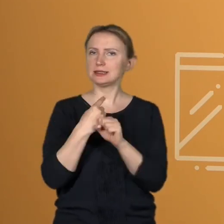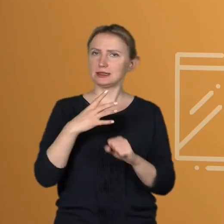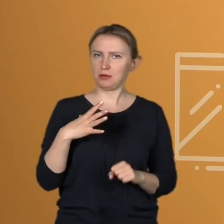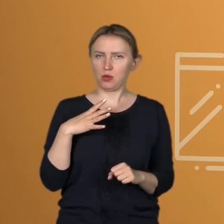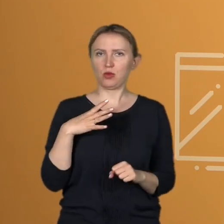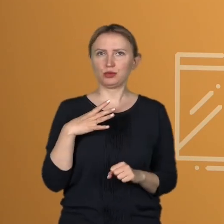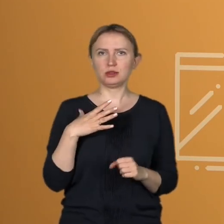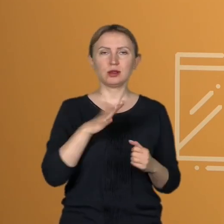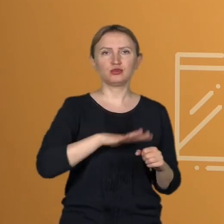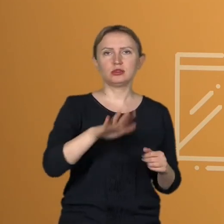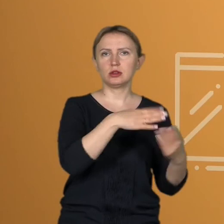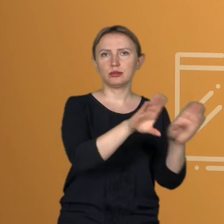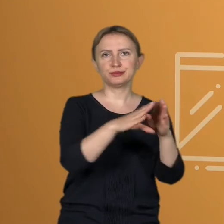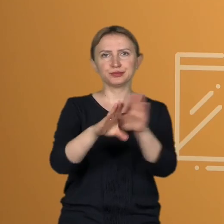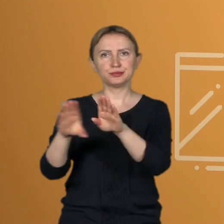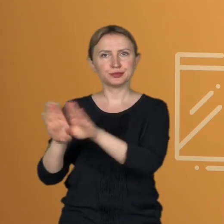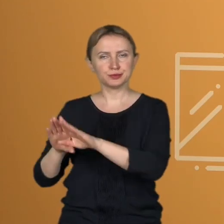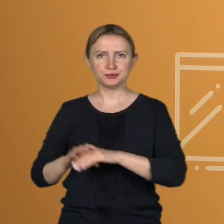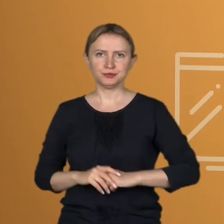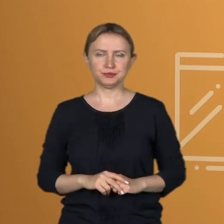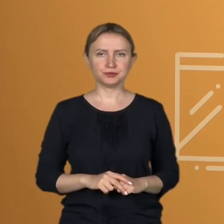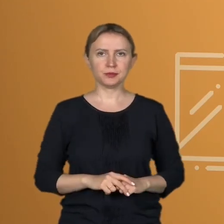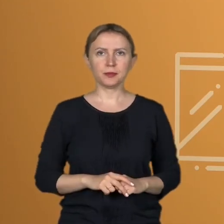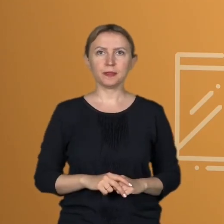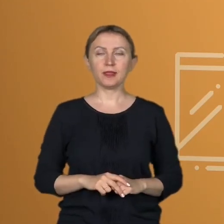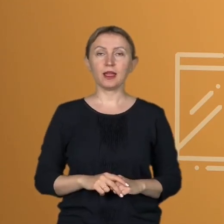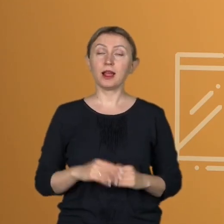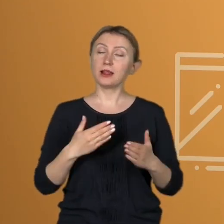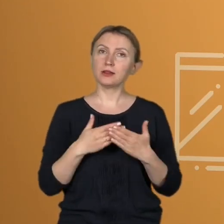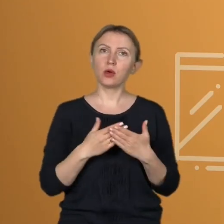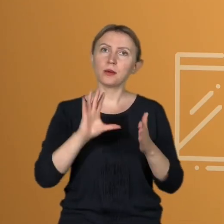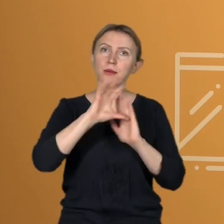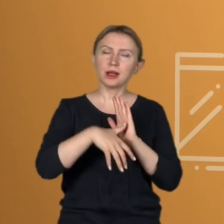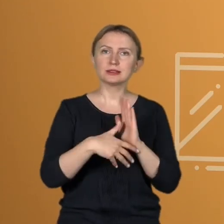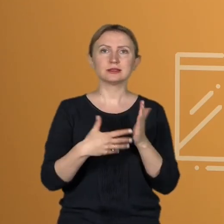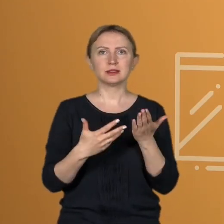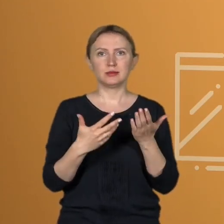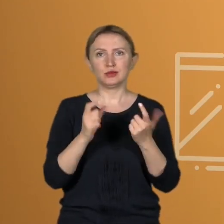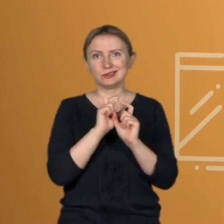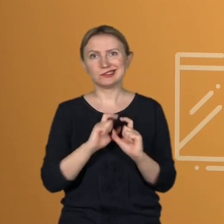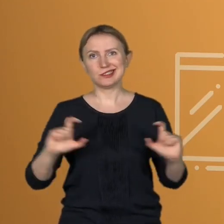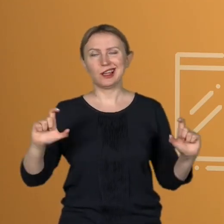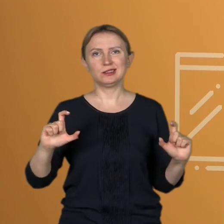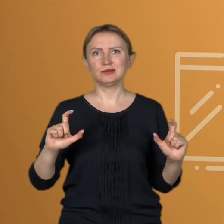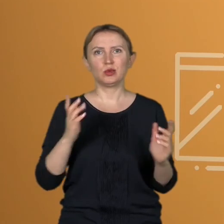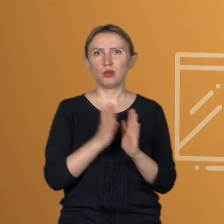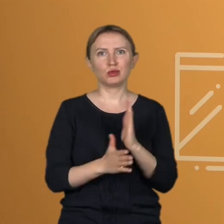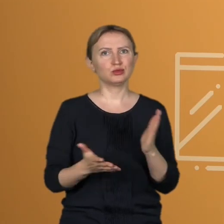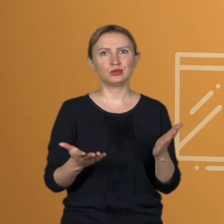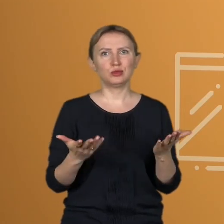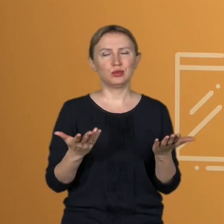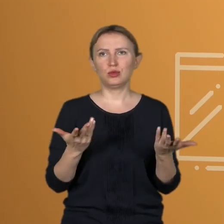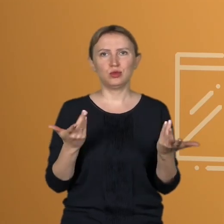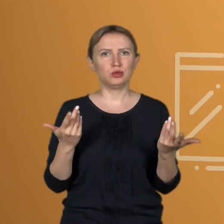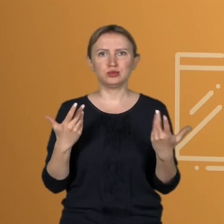były takie, że te przestrzenie publiczne zostały wyłączone z funkcjonowania, a poprzez to miasta przez pewien czas po prostu nie